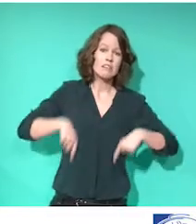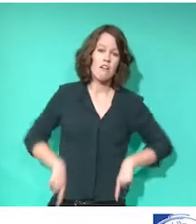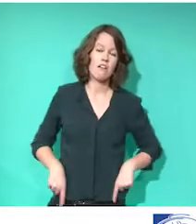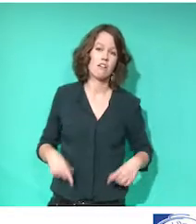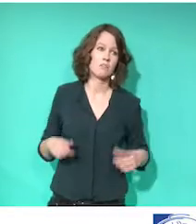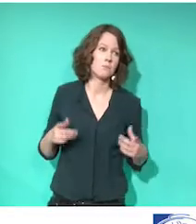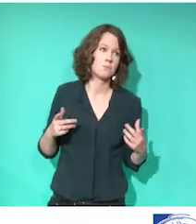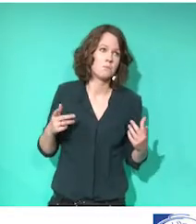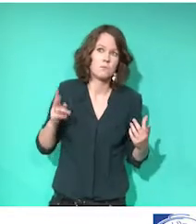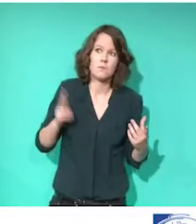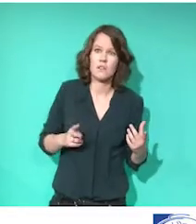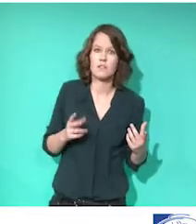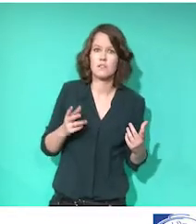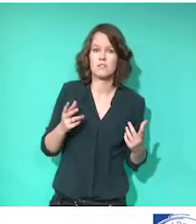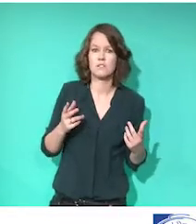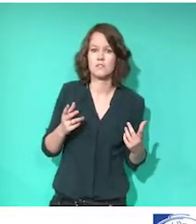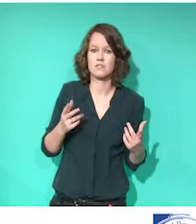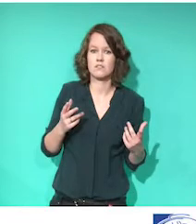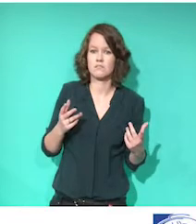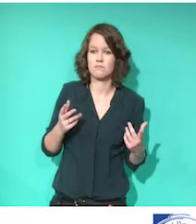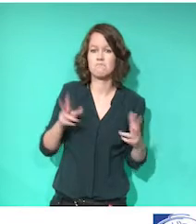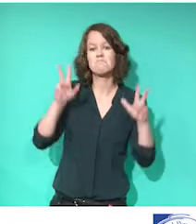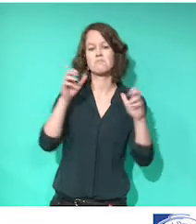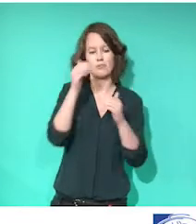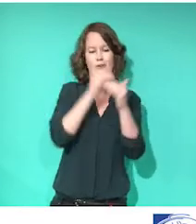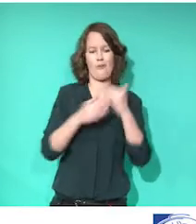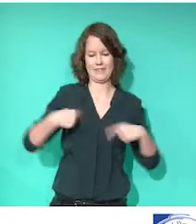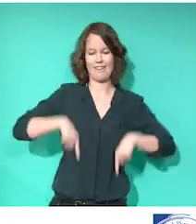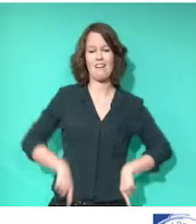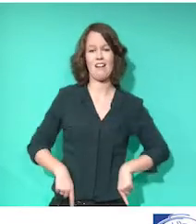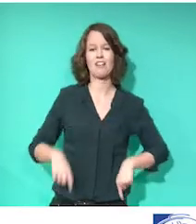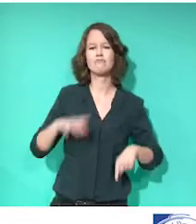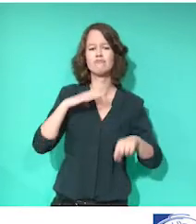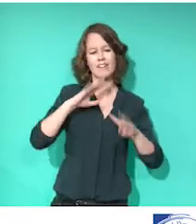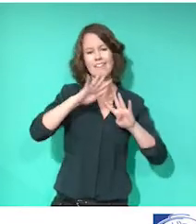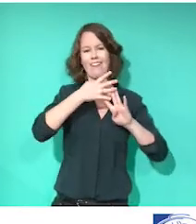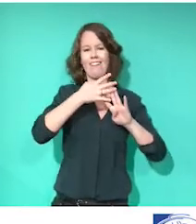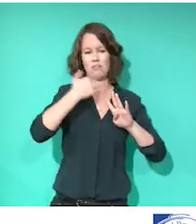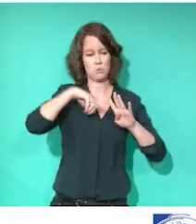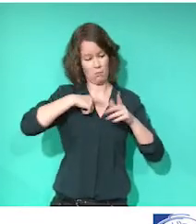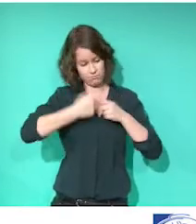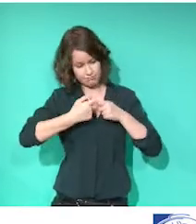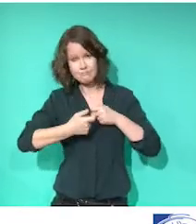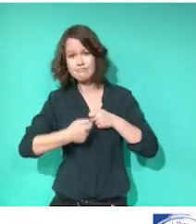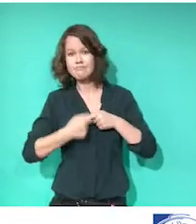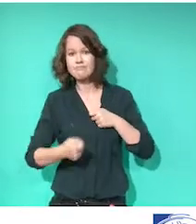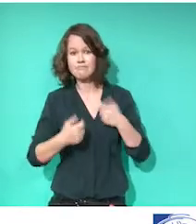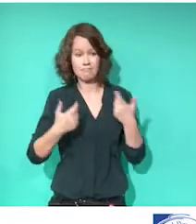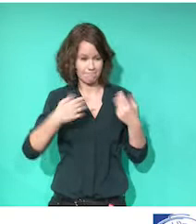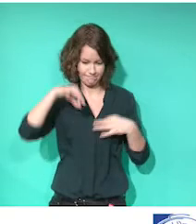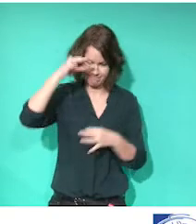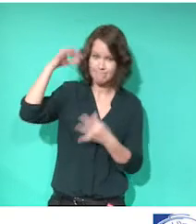un plan ministériel sans avoir toutes les caractéristiques d'un plan ministériel d'ailleurs. Donc c'était un objet un peu non